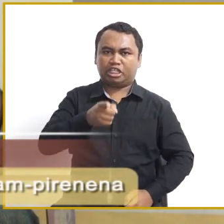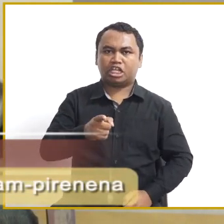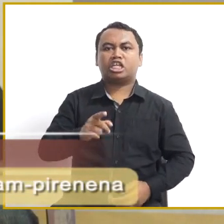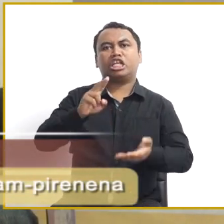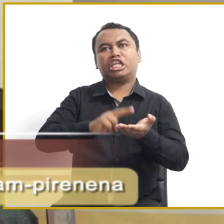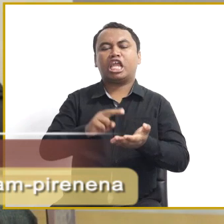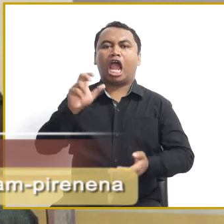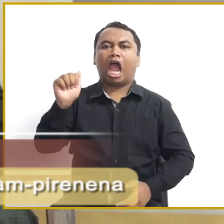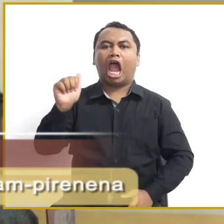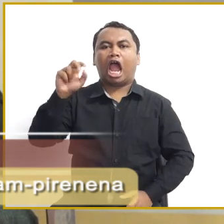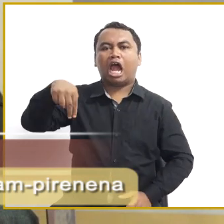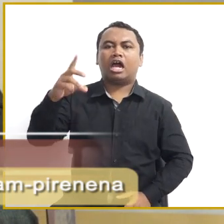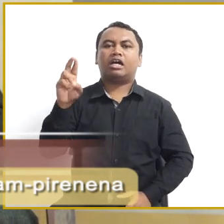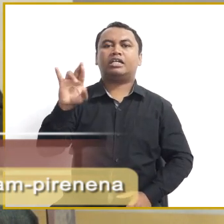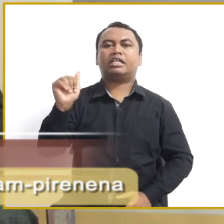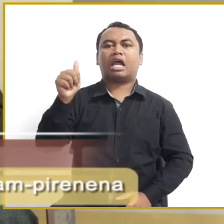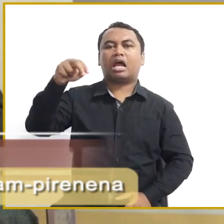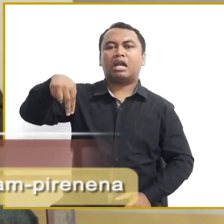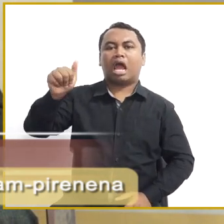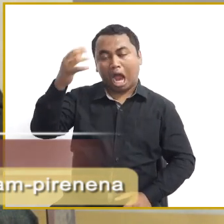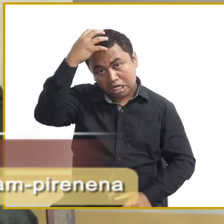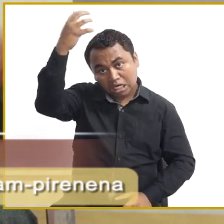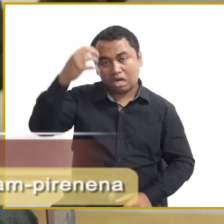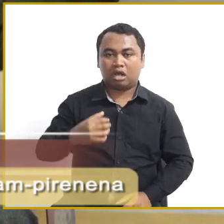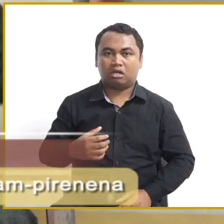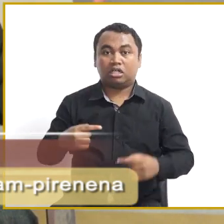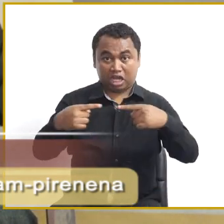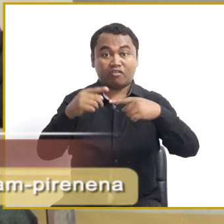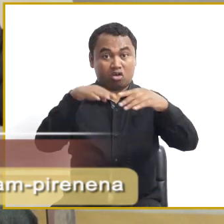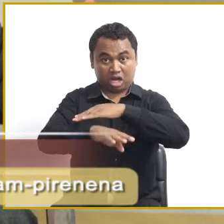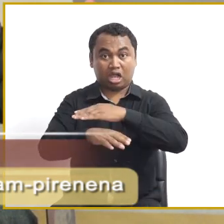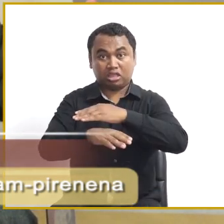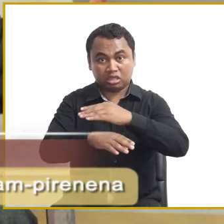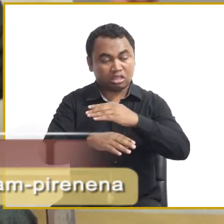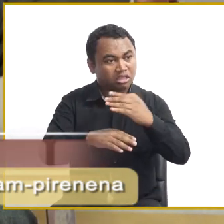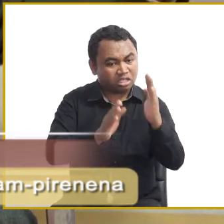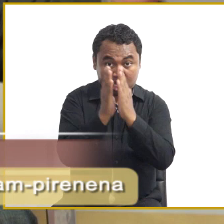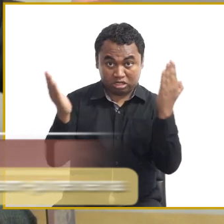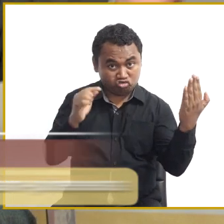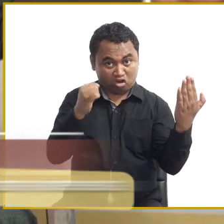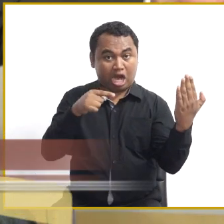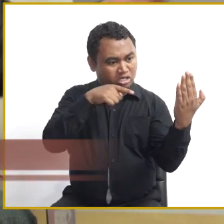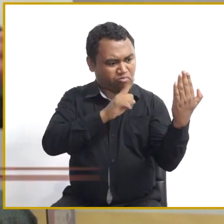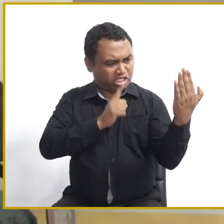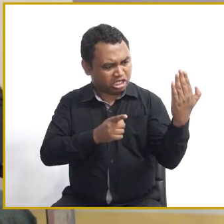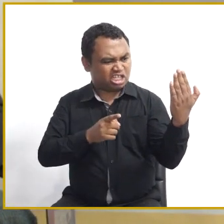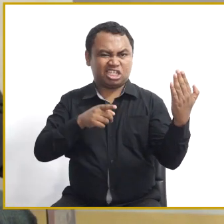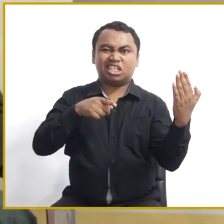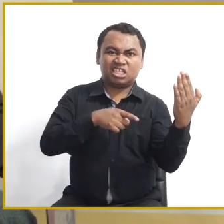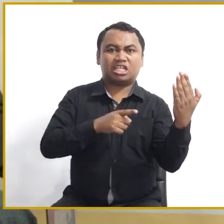dia teny fa tsisy tsony zany andriana sy andevo zany nefa raha mijery ianao dia mbola misy hoe asitrika ny